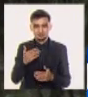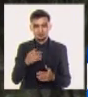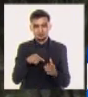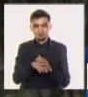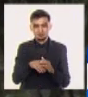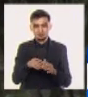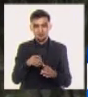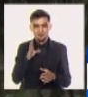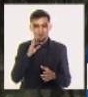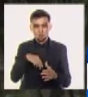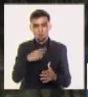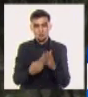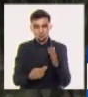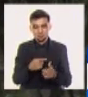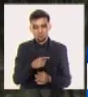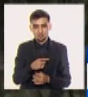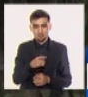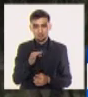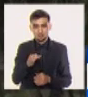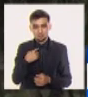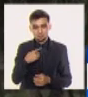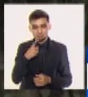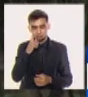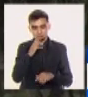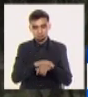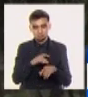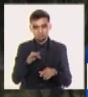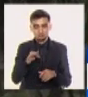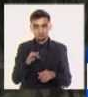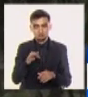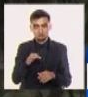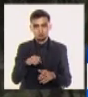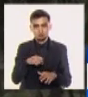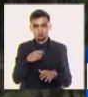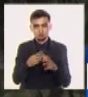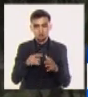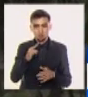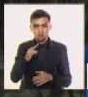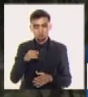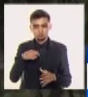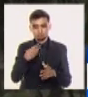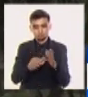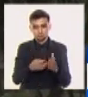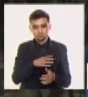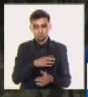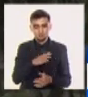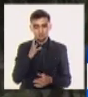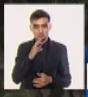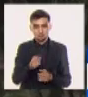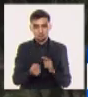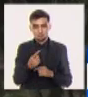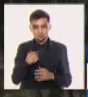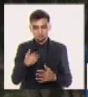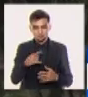Провалился я в воду. И в это время она с волны она выплыла в ребенок из-под воды. И в это время